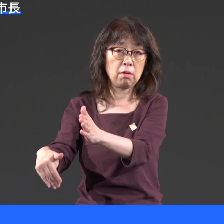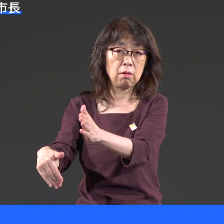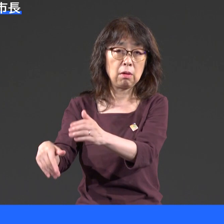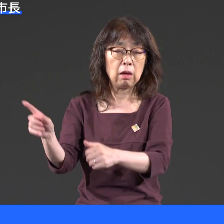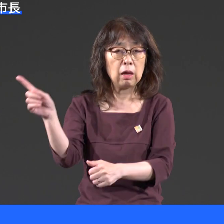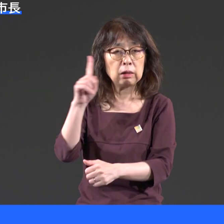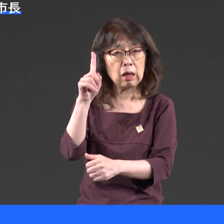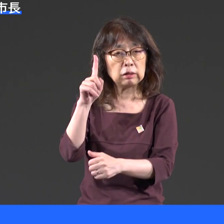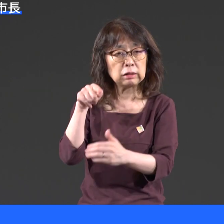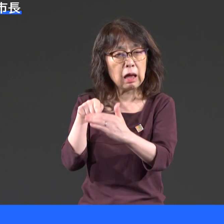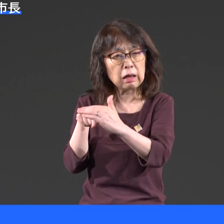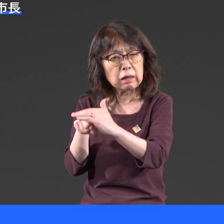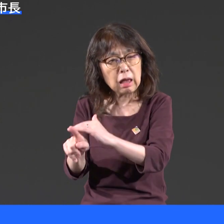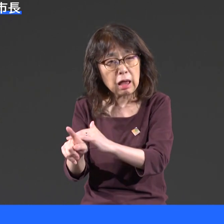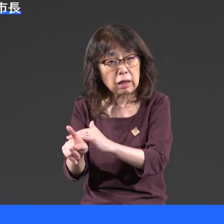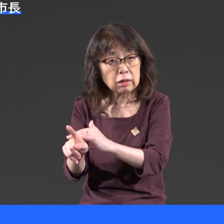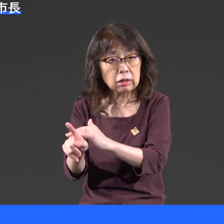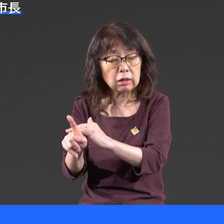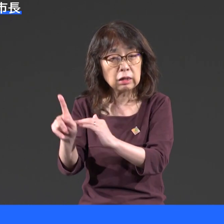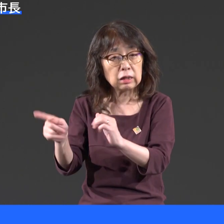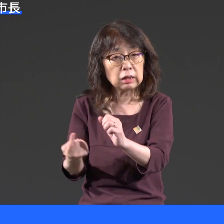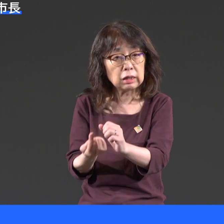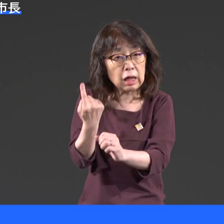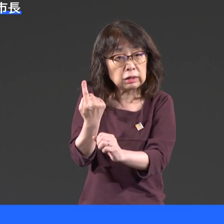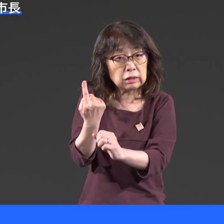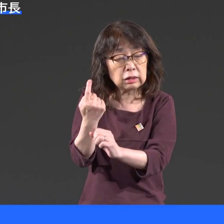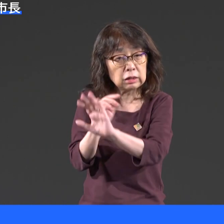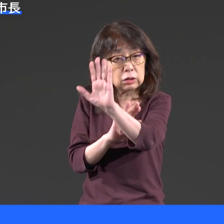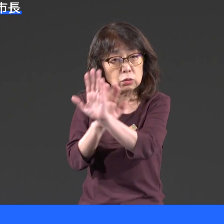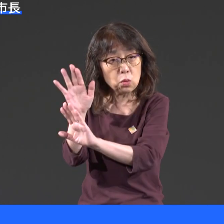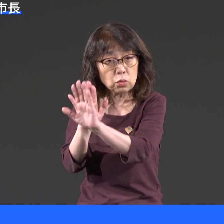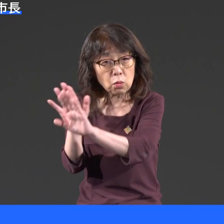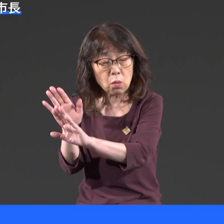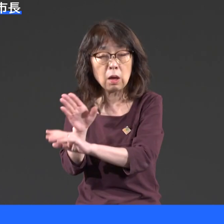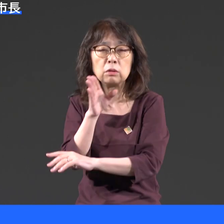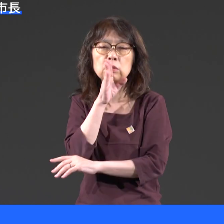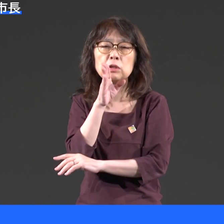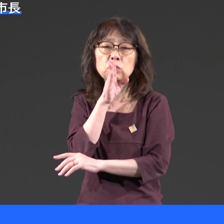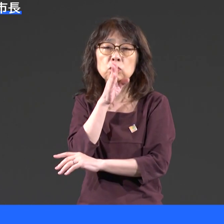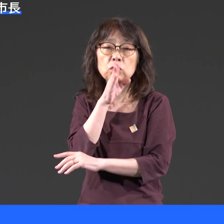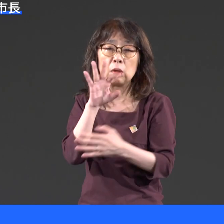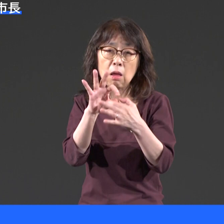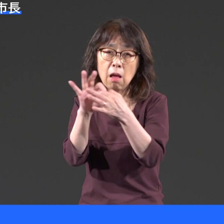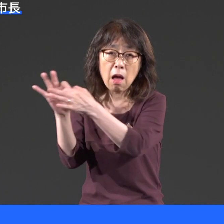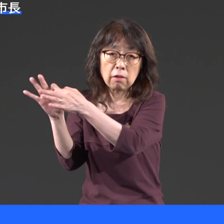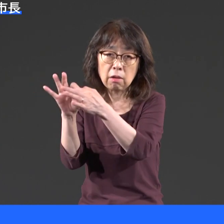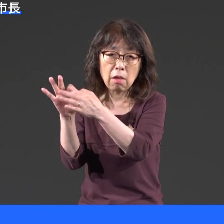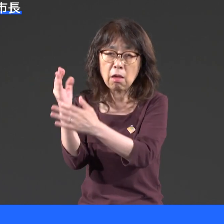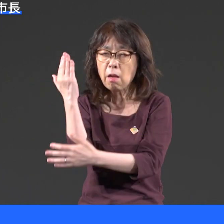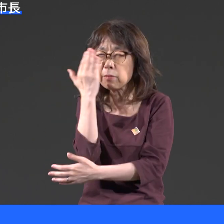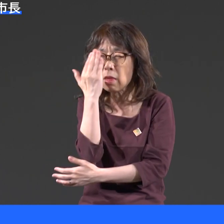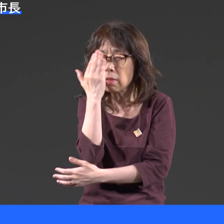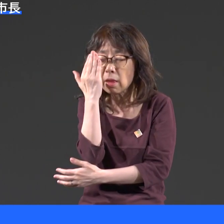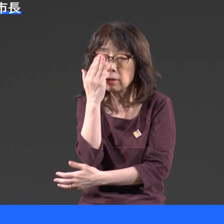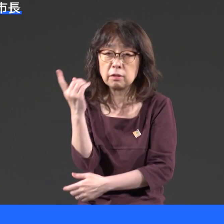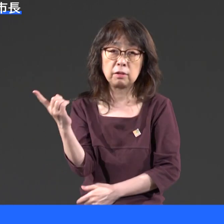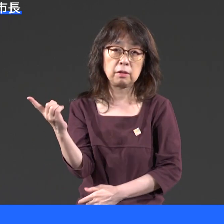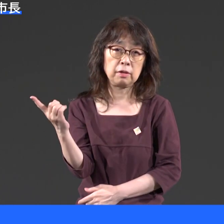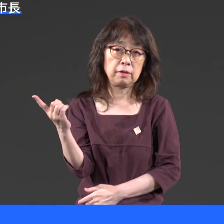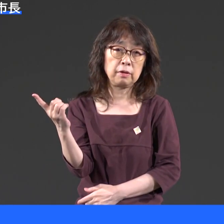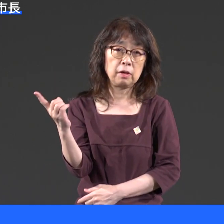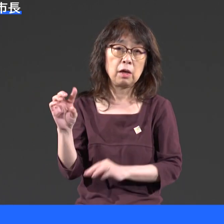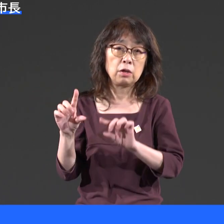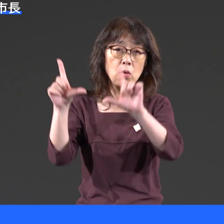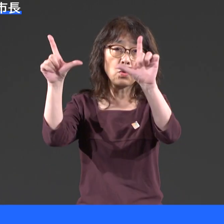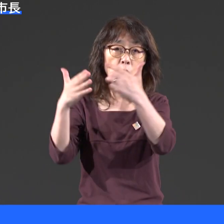何が原因でどういうことが行われてきたのかという事実関係がまだ見えない部分があります。でこういった状況をやはり東